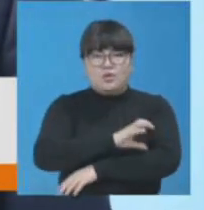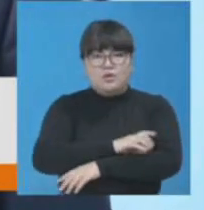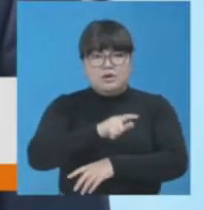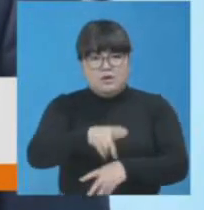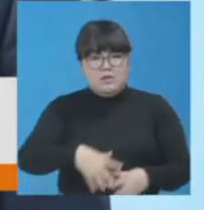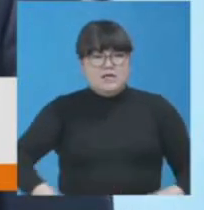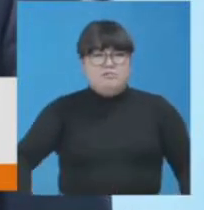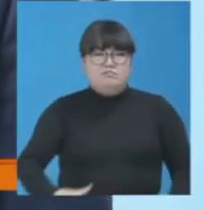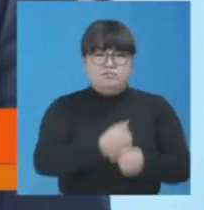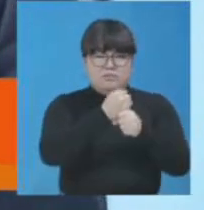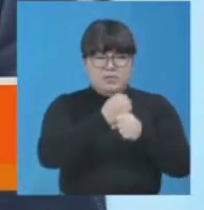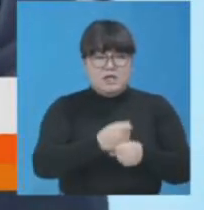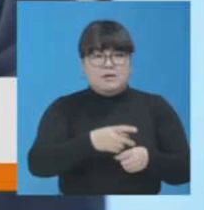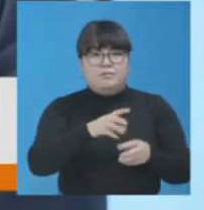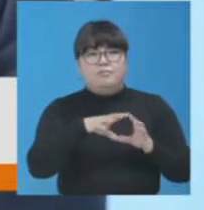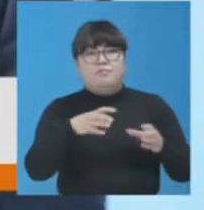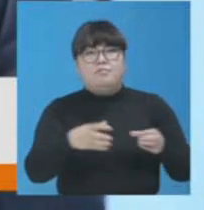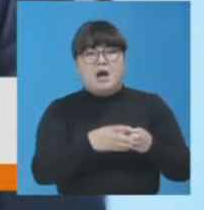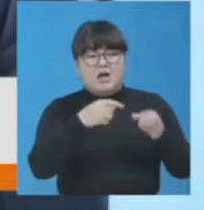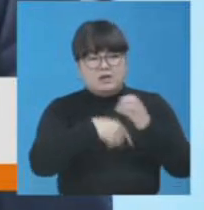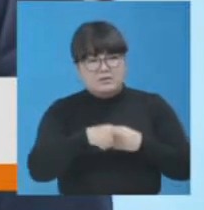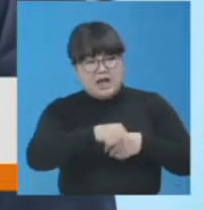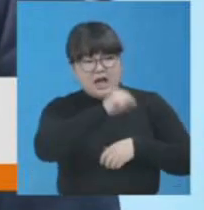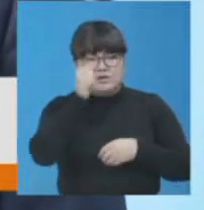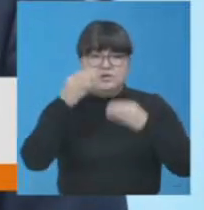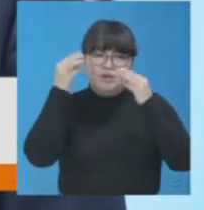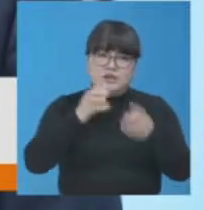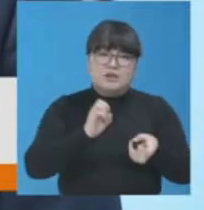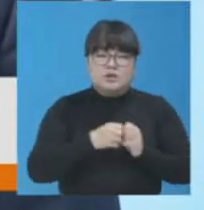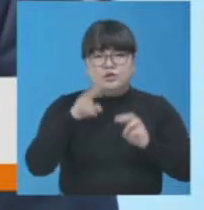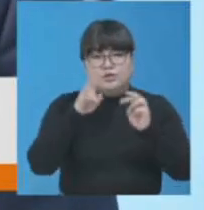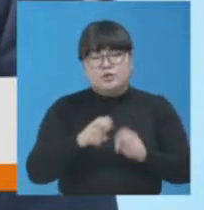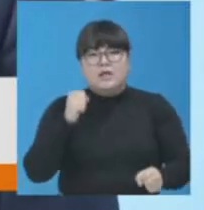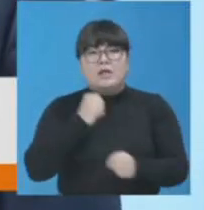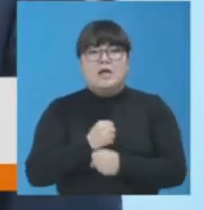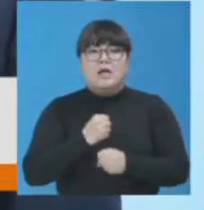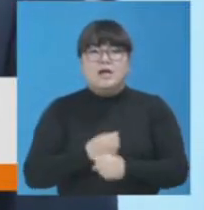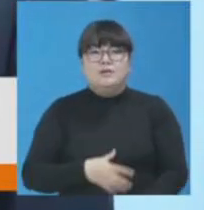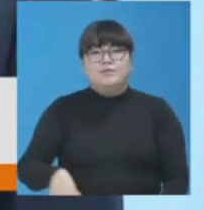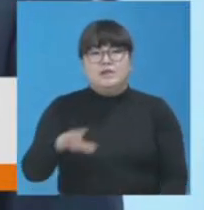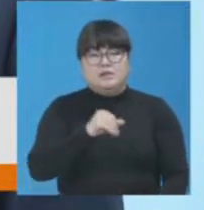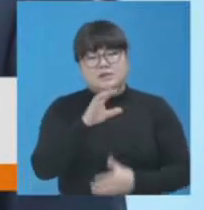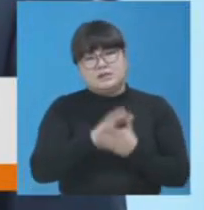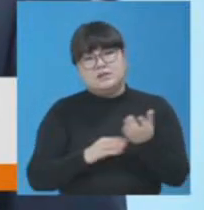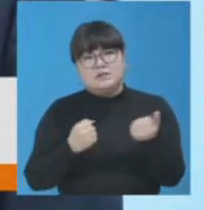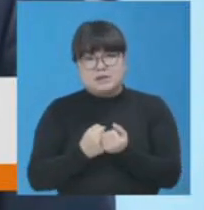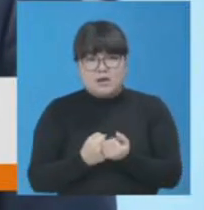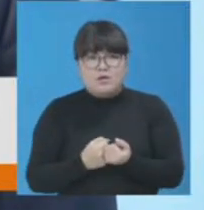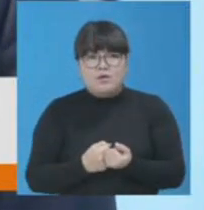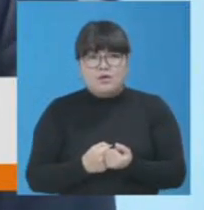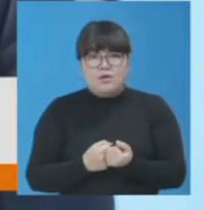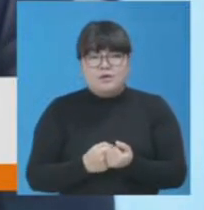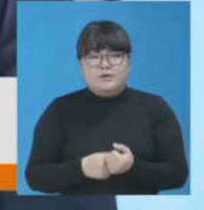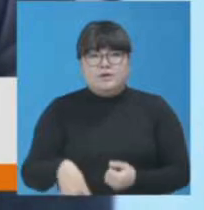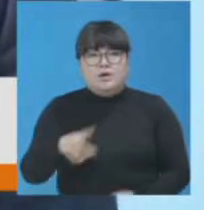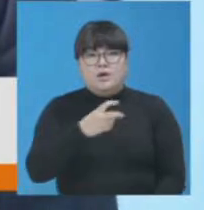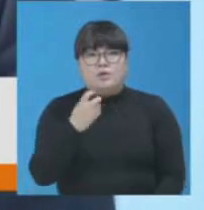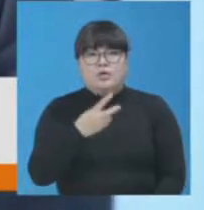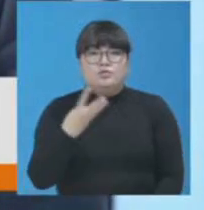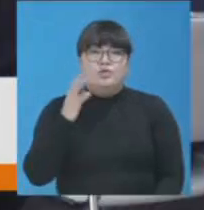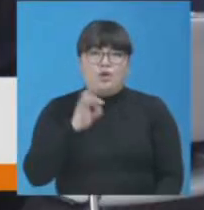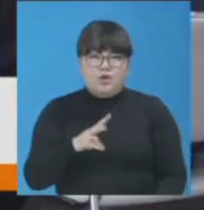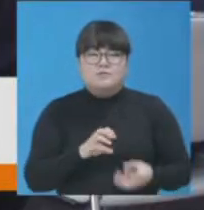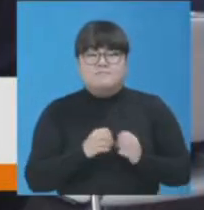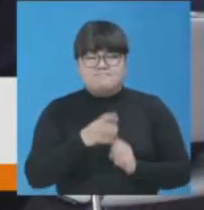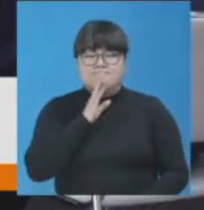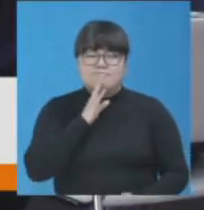нэгдсэн багаар хамтарч очиж энэ асуудлыг шийдгийг чиглэсэн томоохон хэмжээний судалгааны ажлуудыг бид нар бас санхүүжүүлэн 2024 онд үзэж